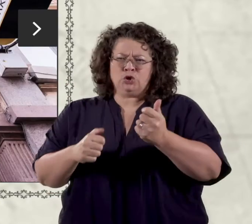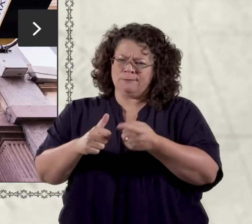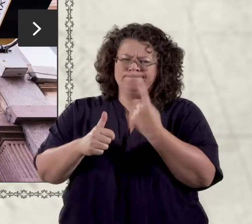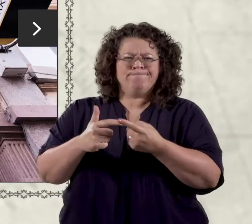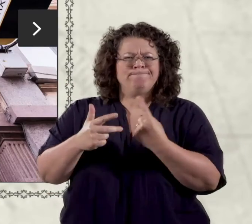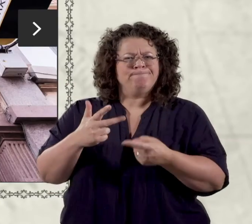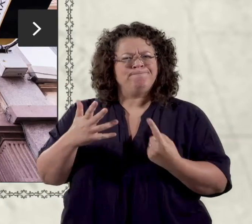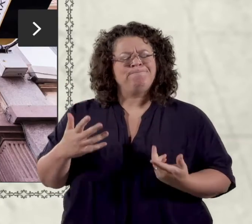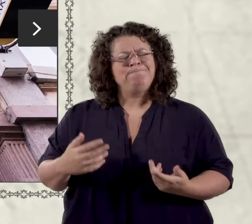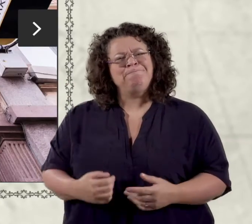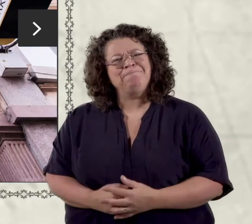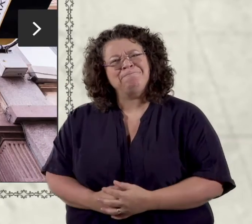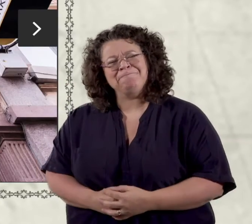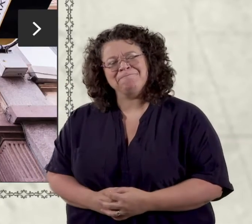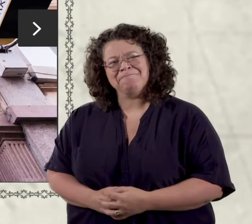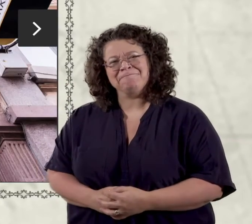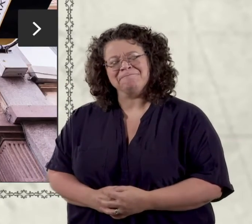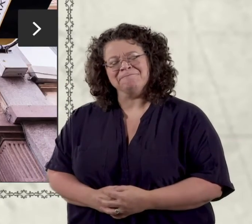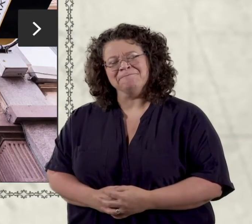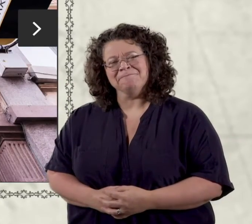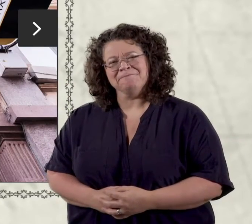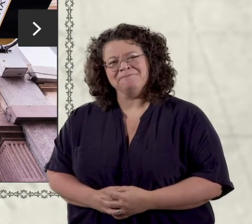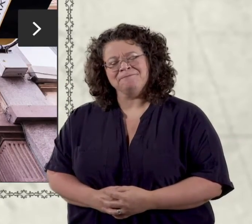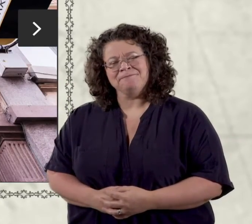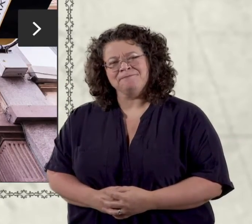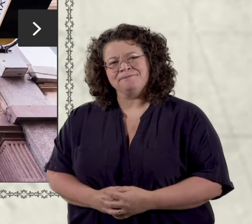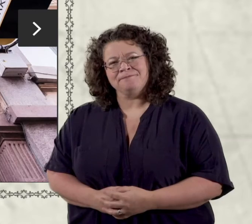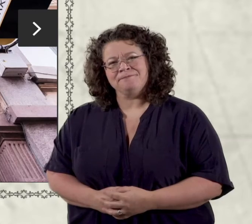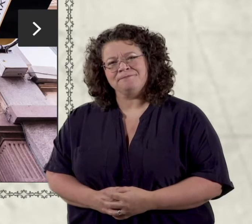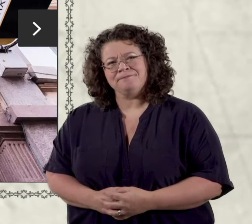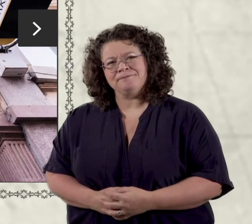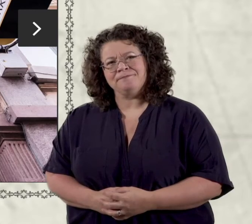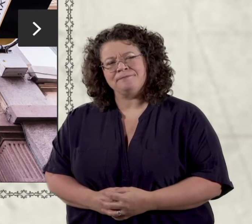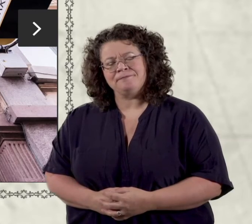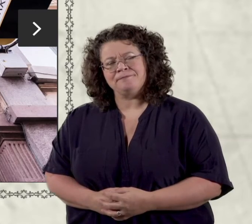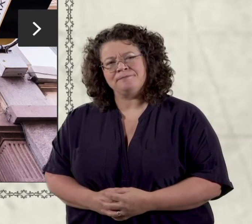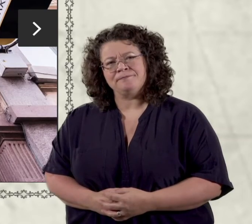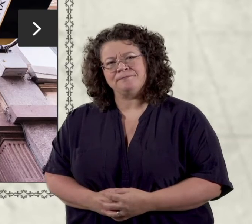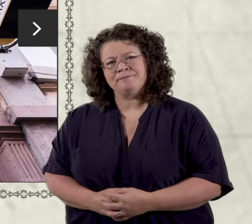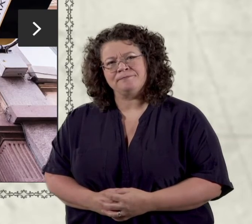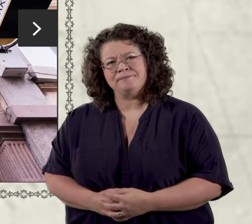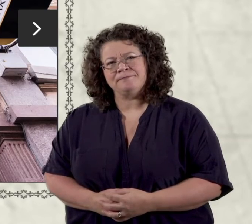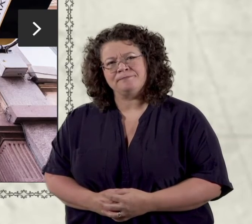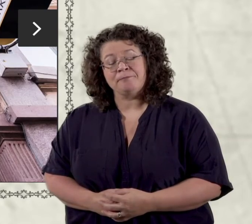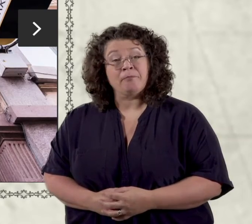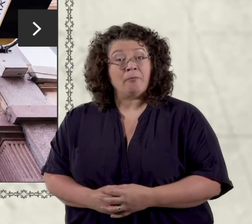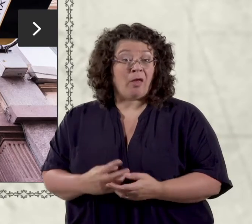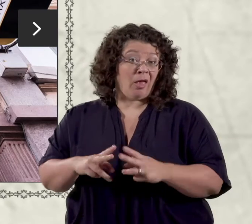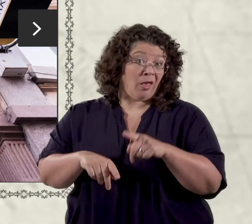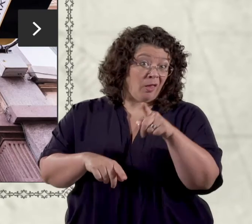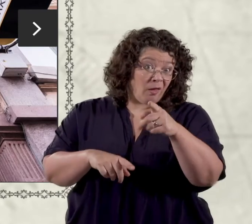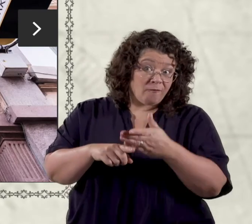cael fy ystyried yn symbol o'r dosbarth gweithiol oedd yn fodlon uno gyda'i gilydd a brwydro dros ei